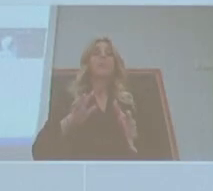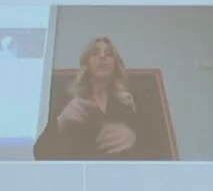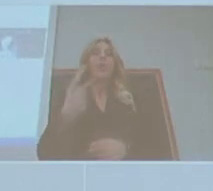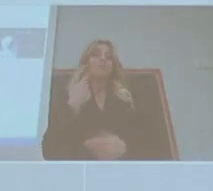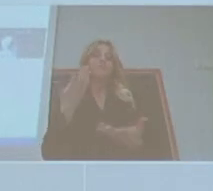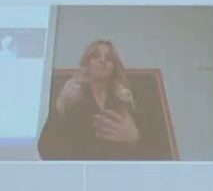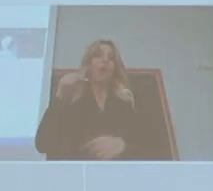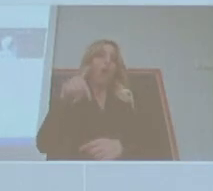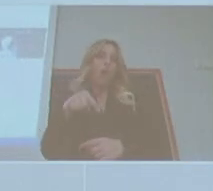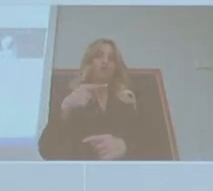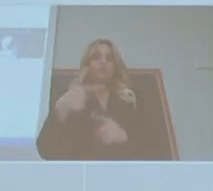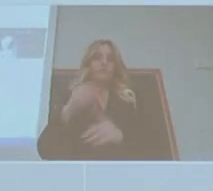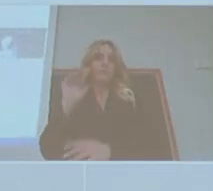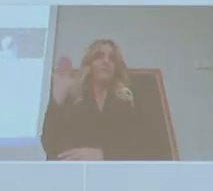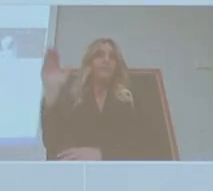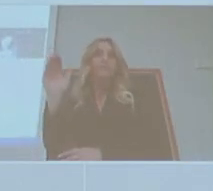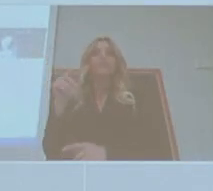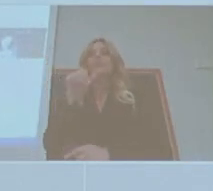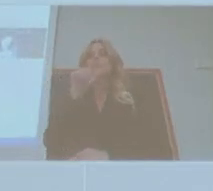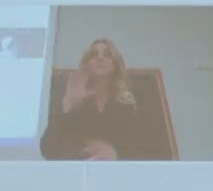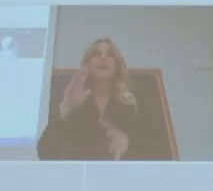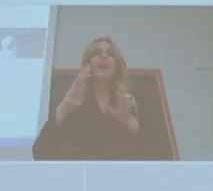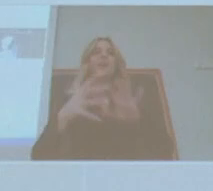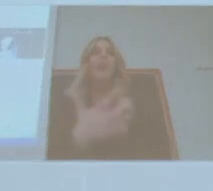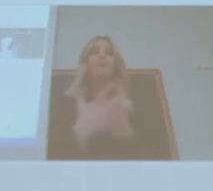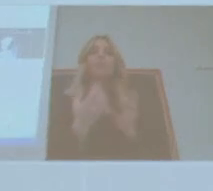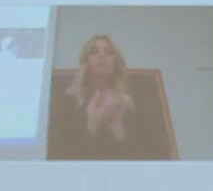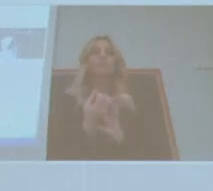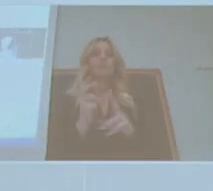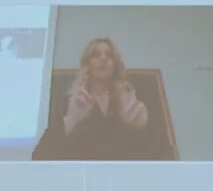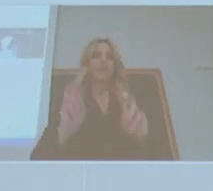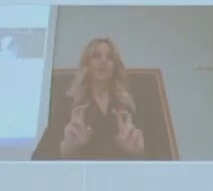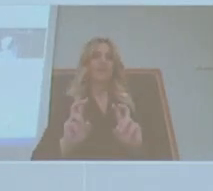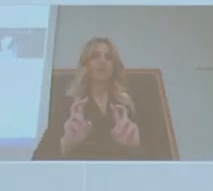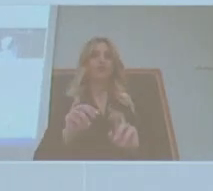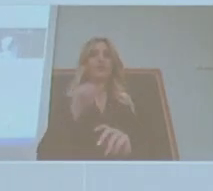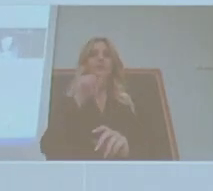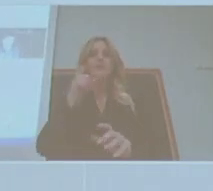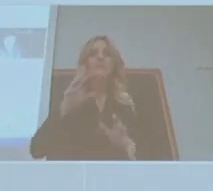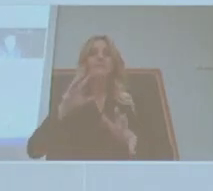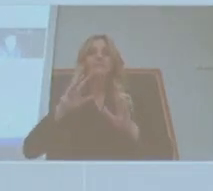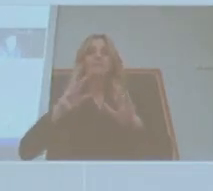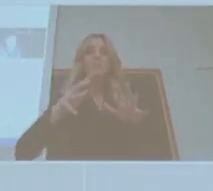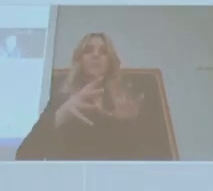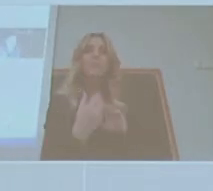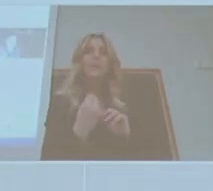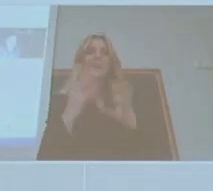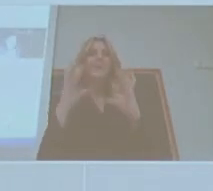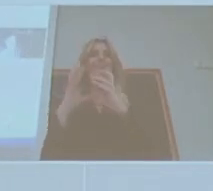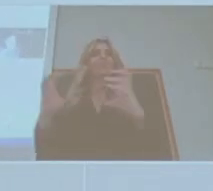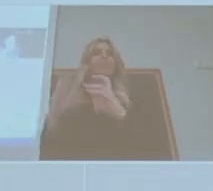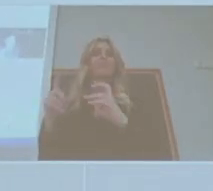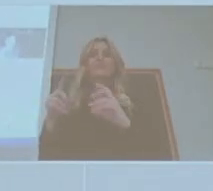oggi e nel futuro cambierà il modo di produrre energia. Si trasformerà quindi il modo di fare industria, di